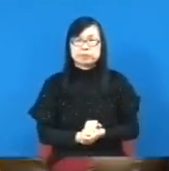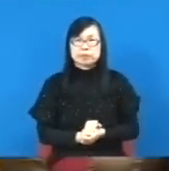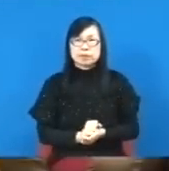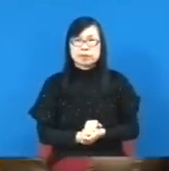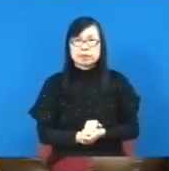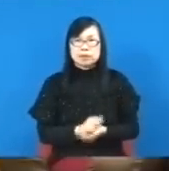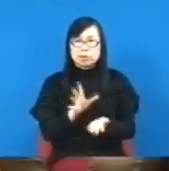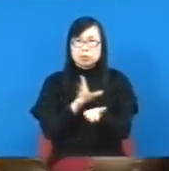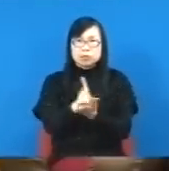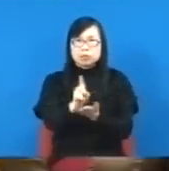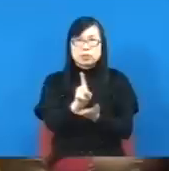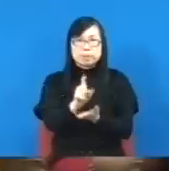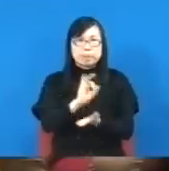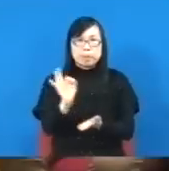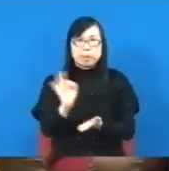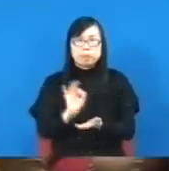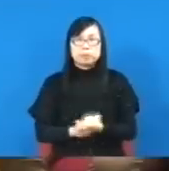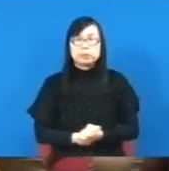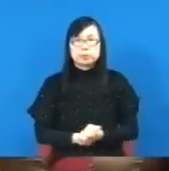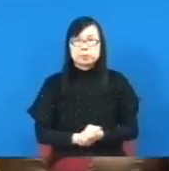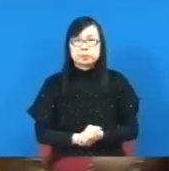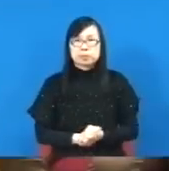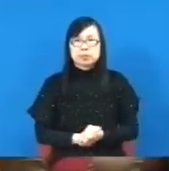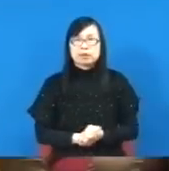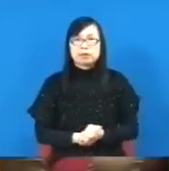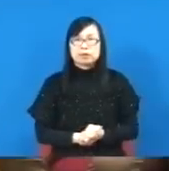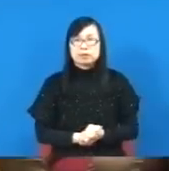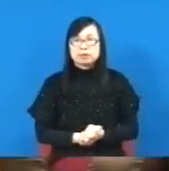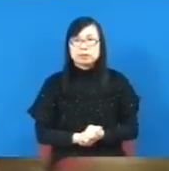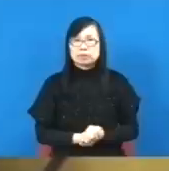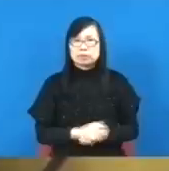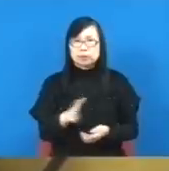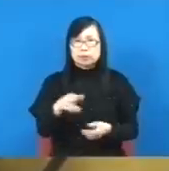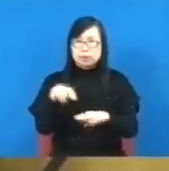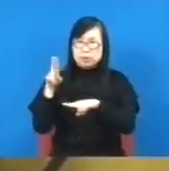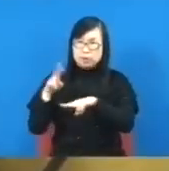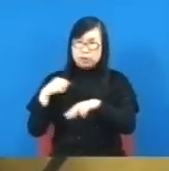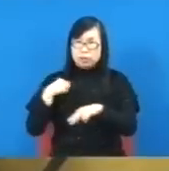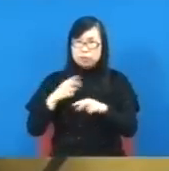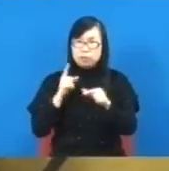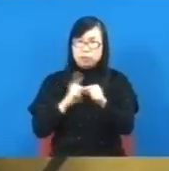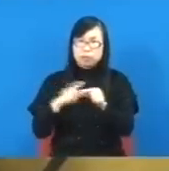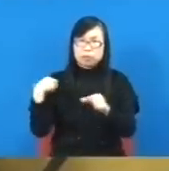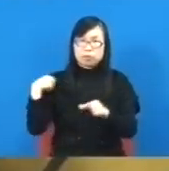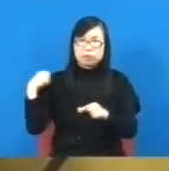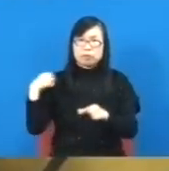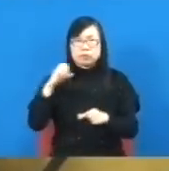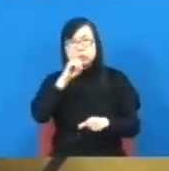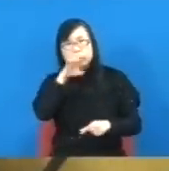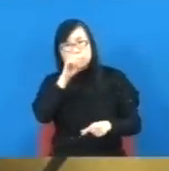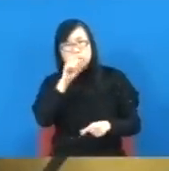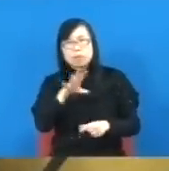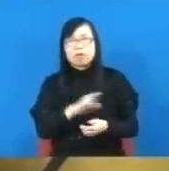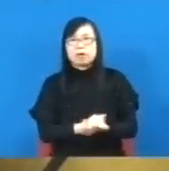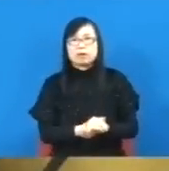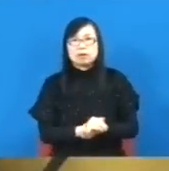即係唔係好專業啦？可以講即係如果你話用我哋中國人嘅腦。即係老話嚟講講，即係